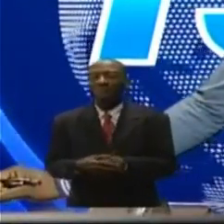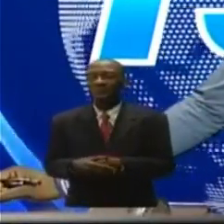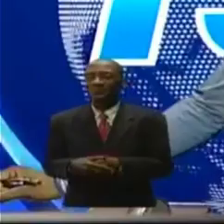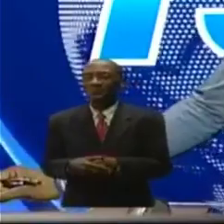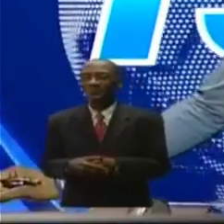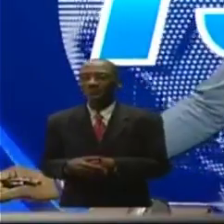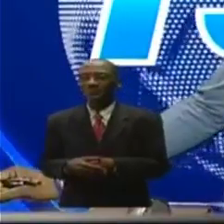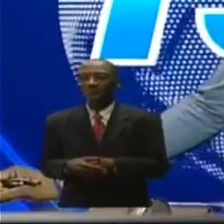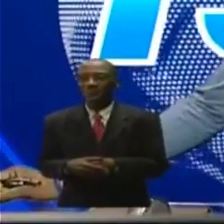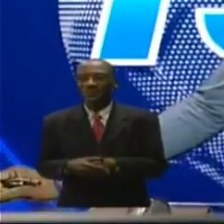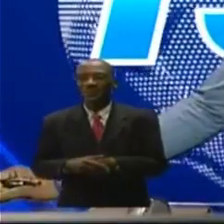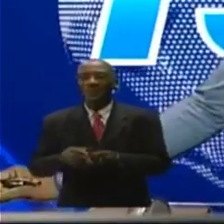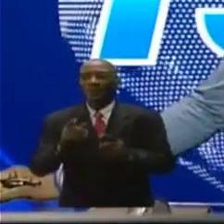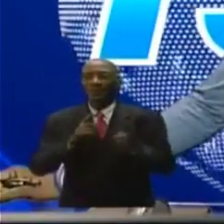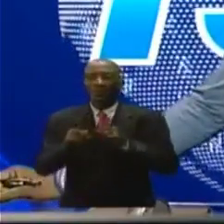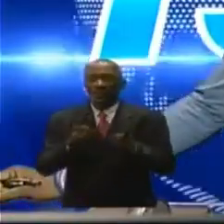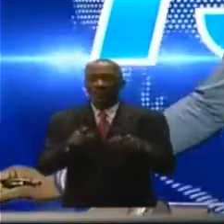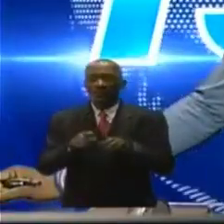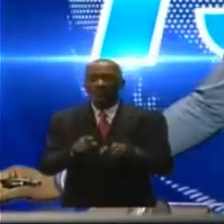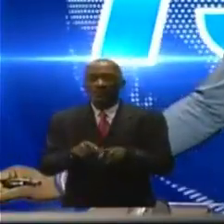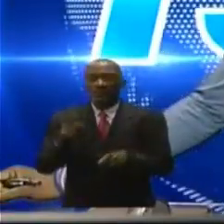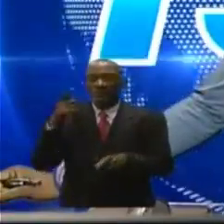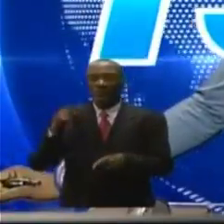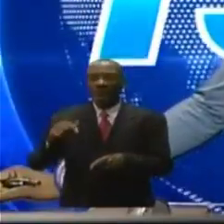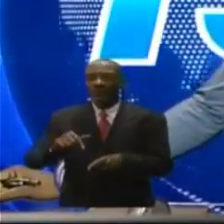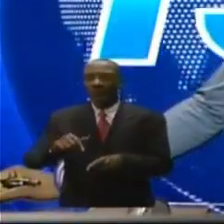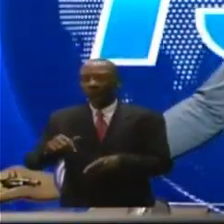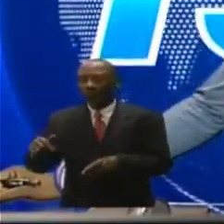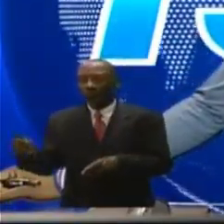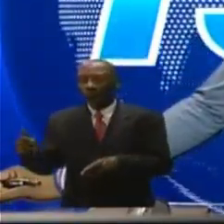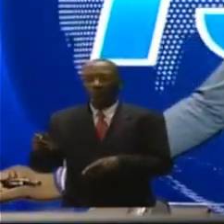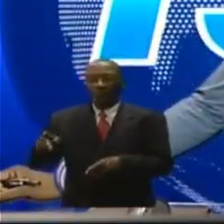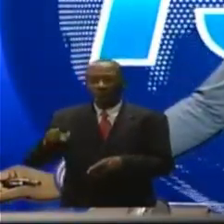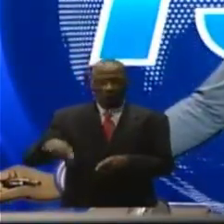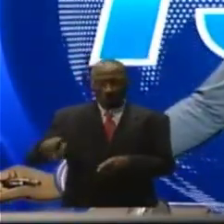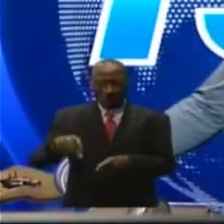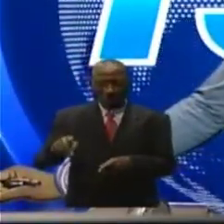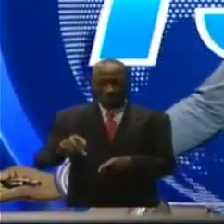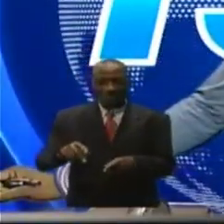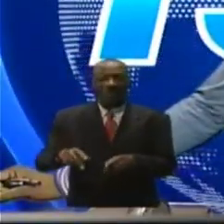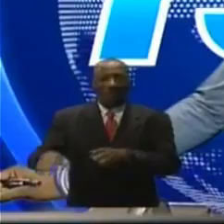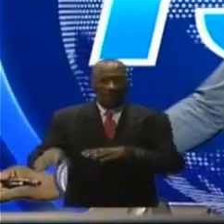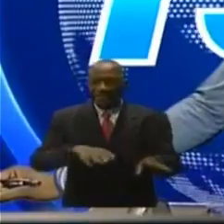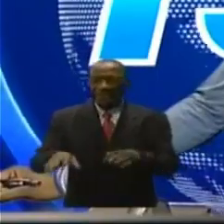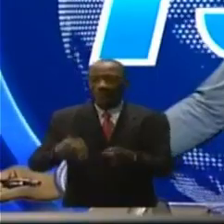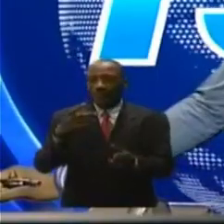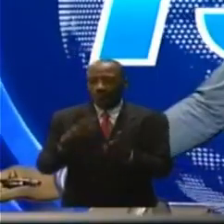été remis aux orphelins et vieillards par la Caisse nationale de sécurité sociale.